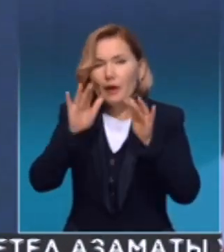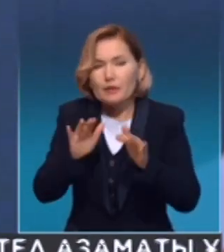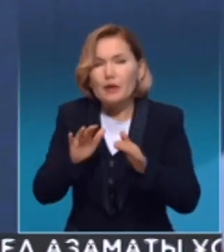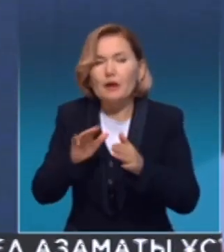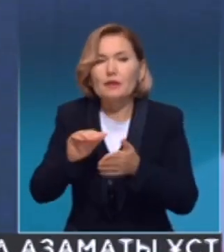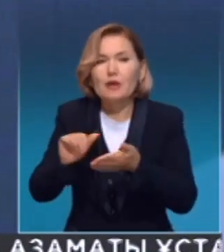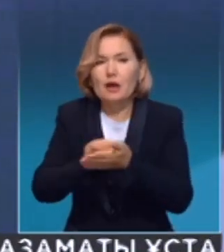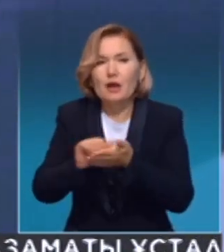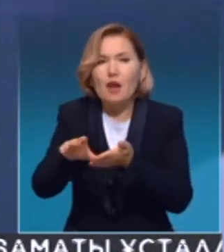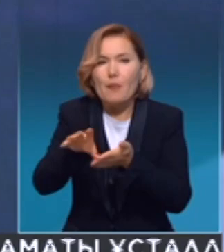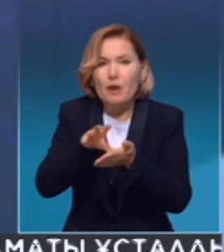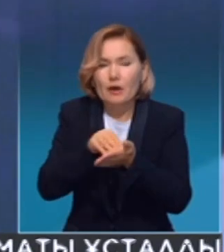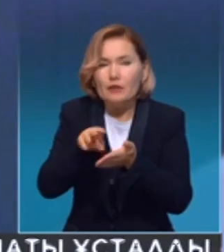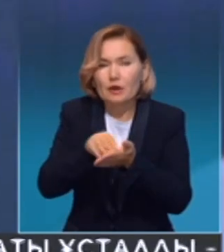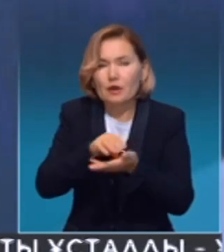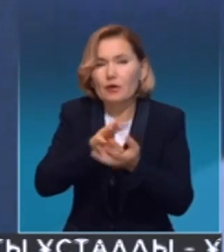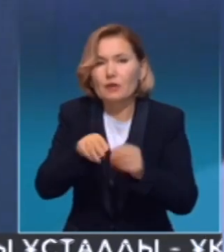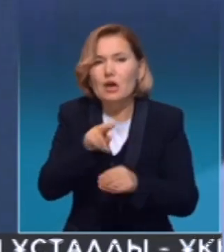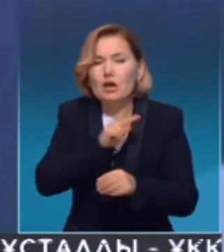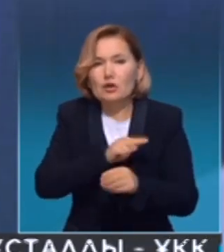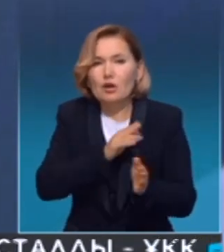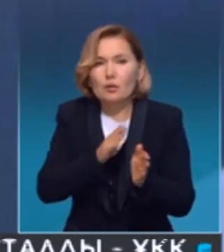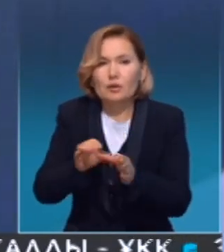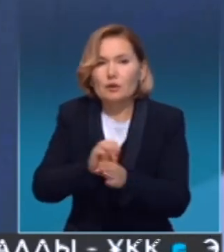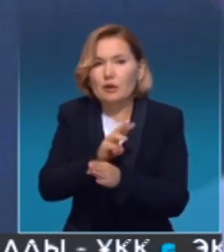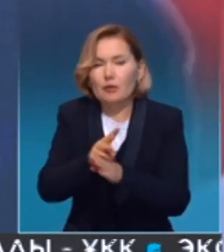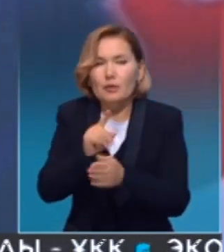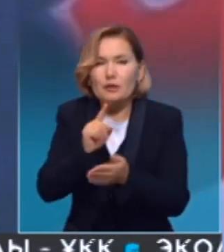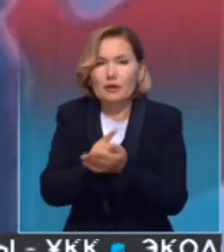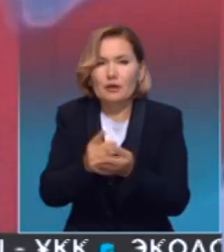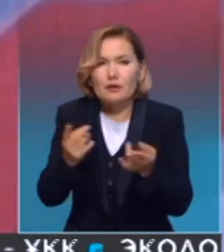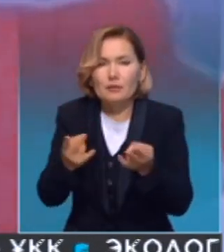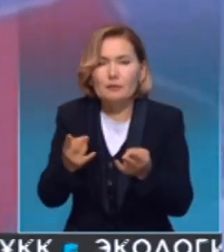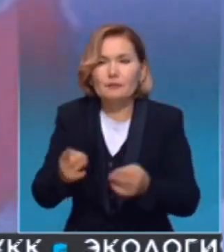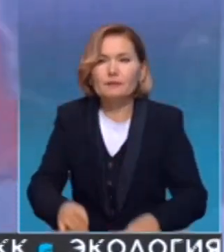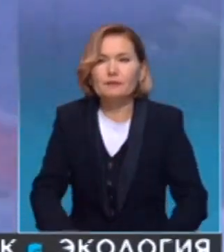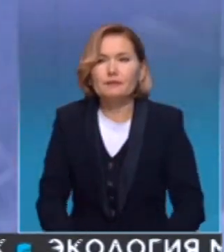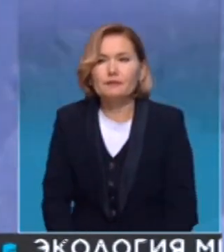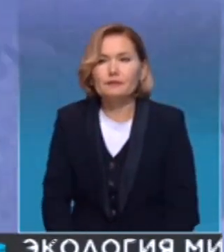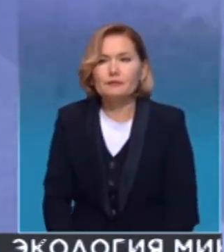цифрландыру және құпиясыздандыру жөніндегі жұмысты қамтамасыз етуге бағытталған тапсырмалар берілді.